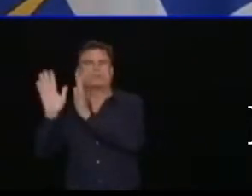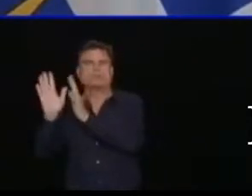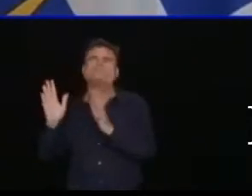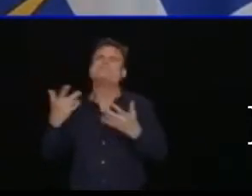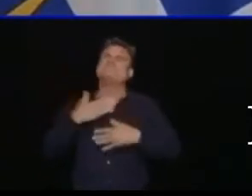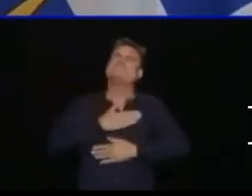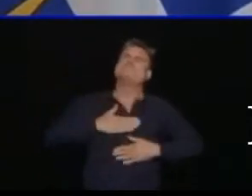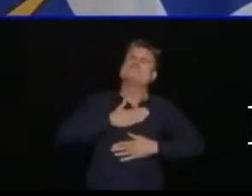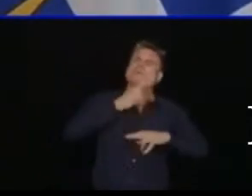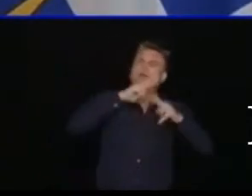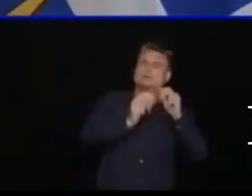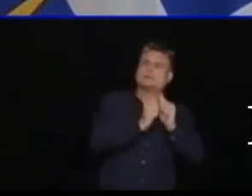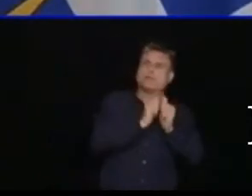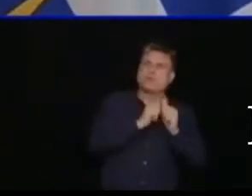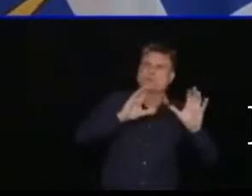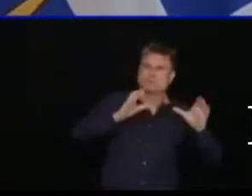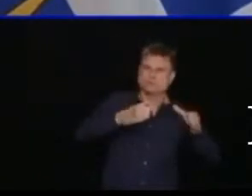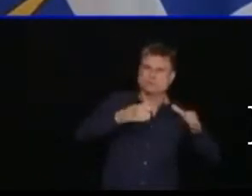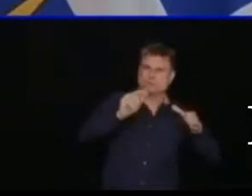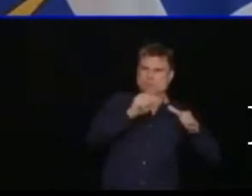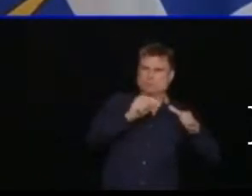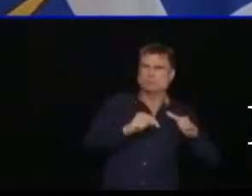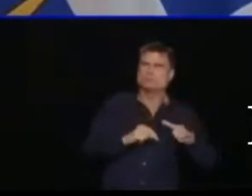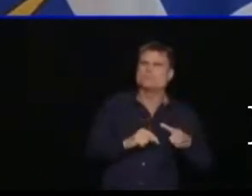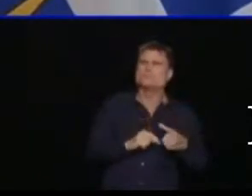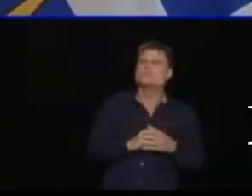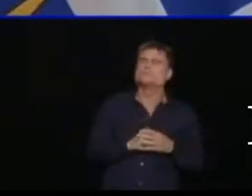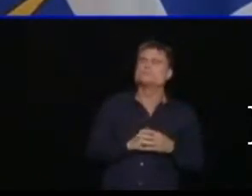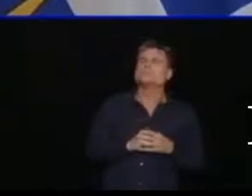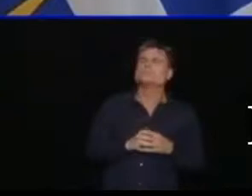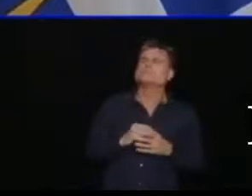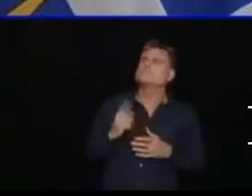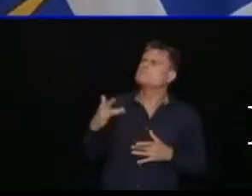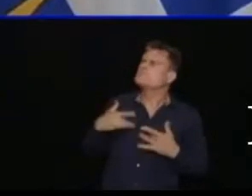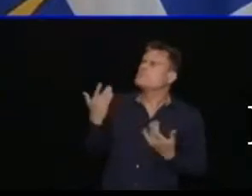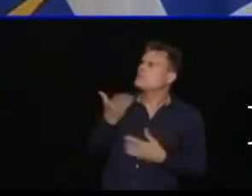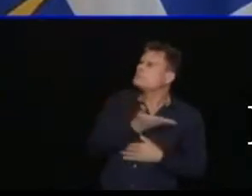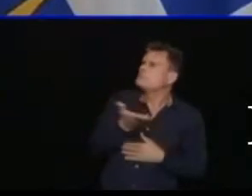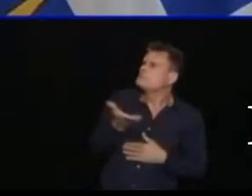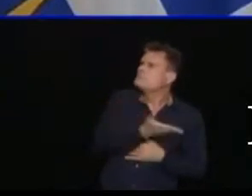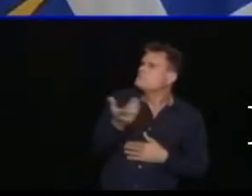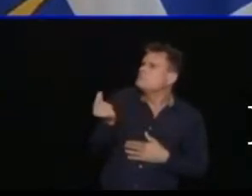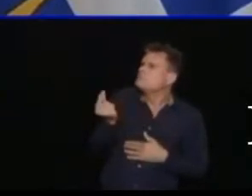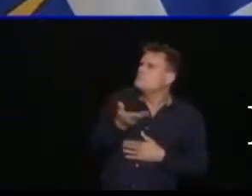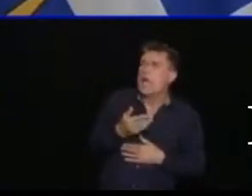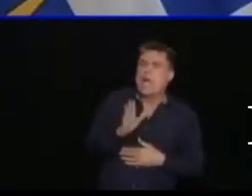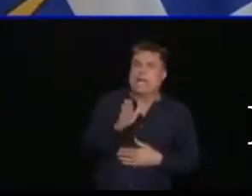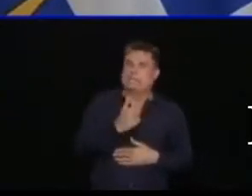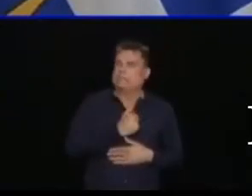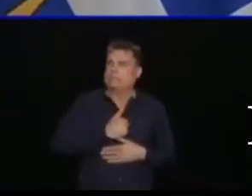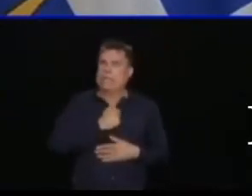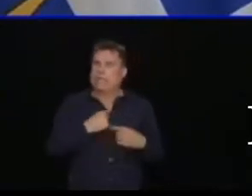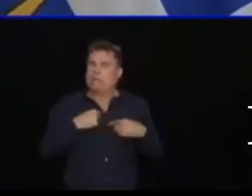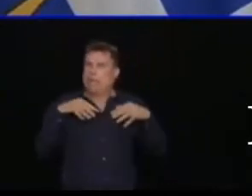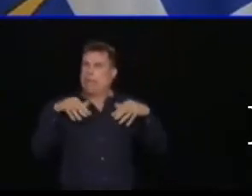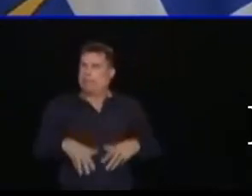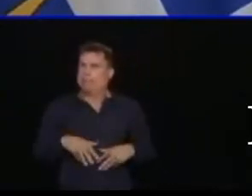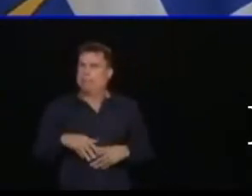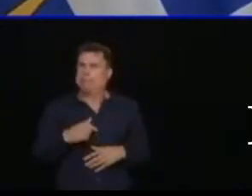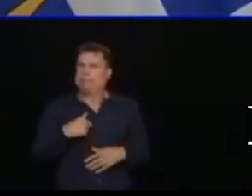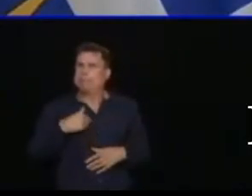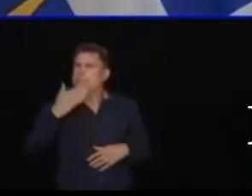we are. I know some sports have 那么他说我不知道什么可能不知道我们现在的具体情况，因为有些运动已经开始了，有些运动还没